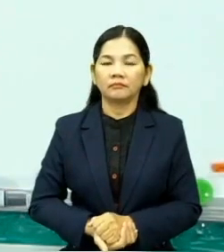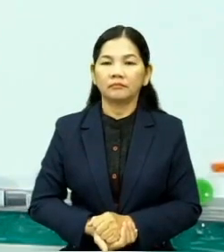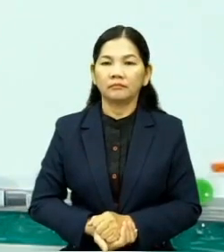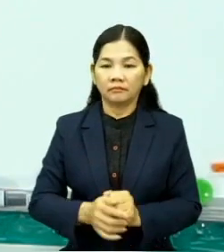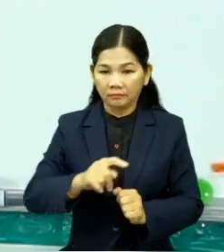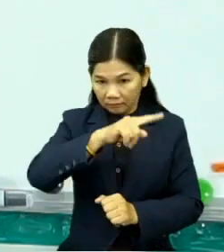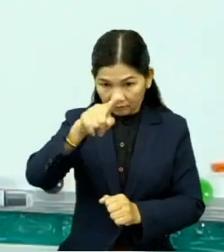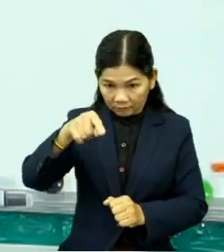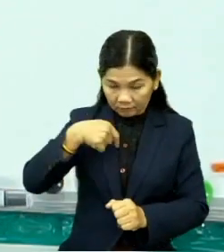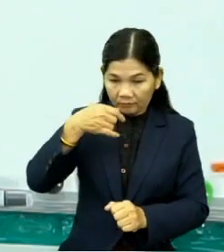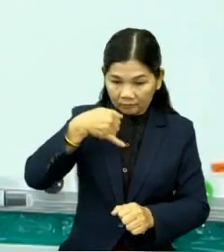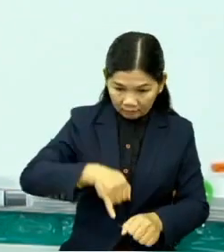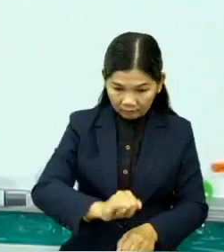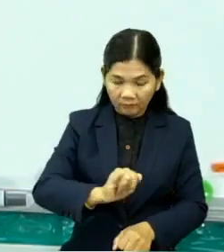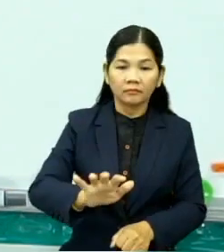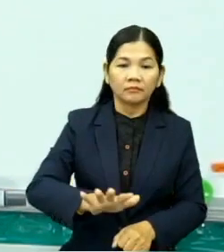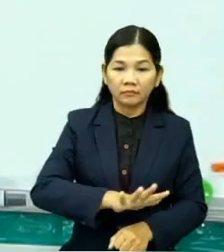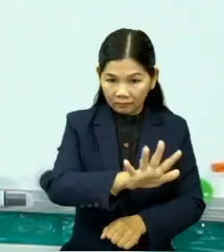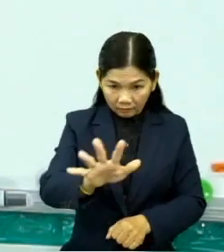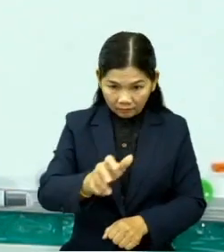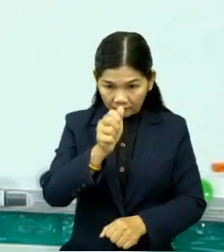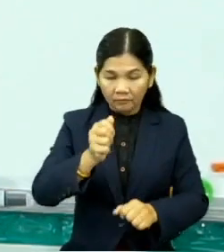យើងជាកូនខ្មែរ